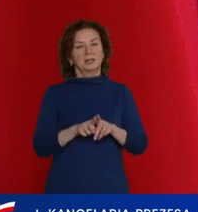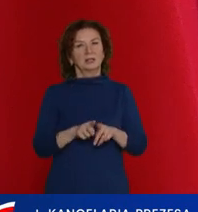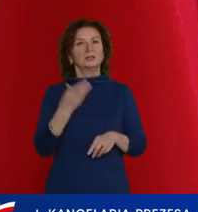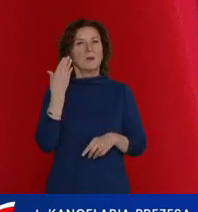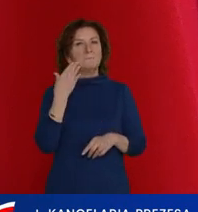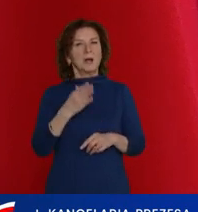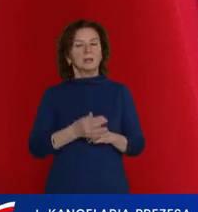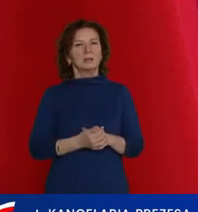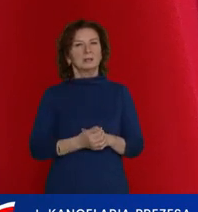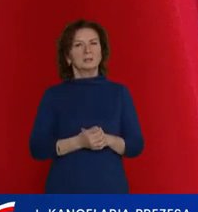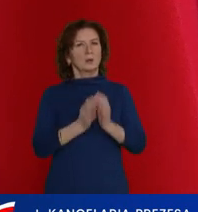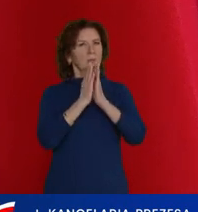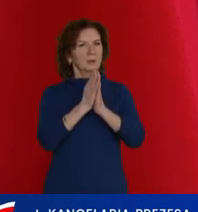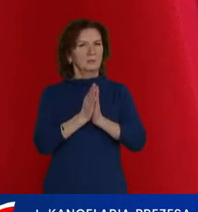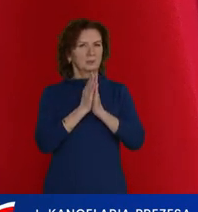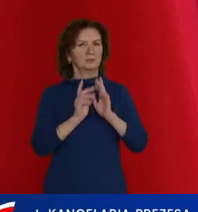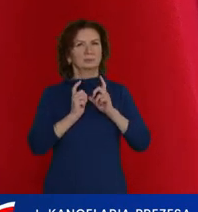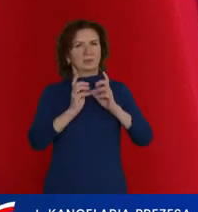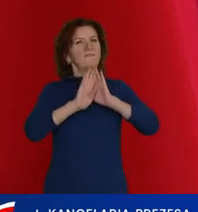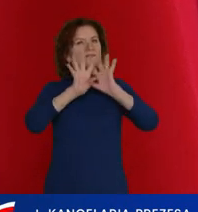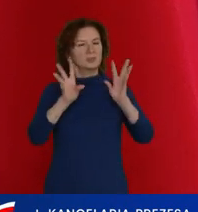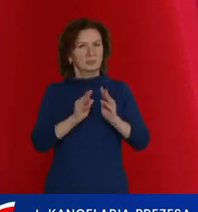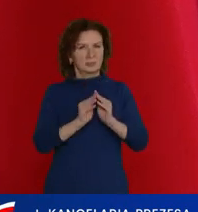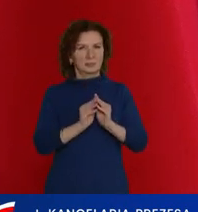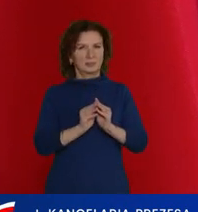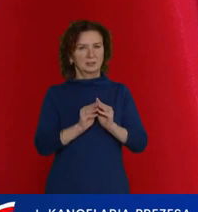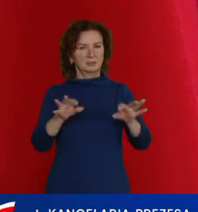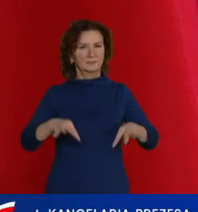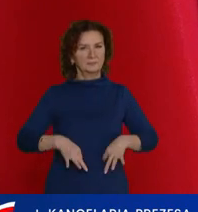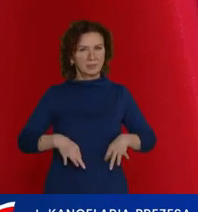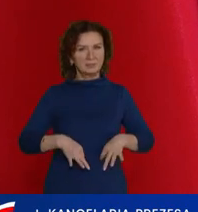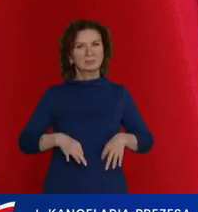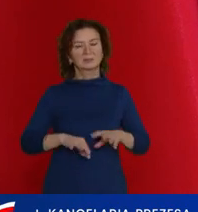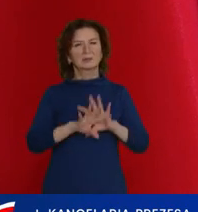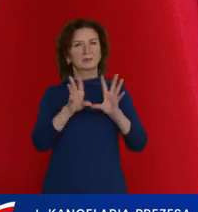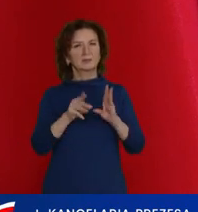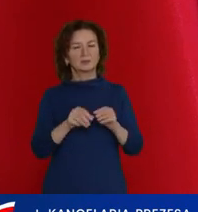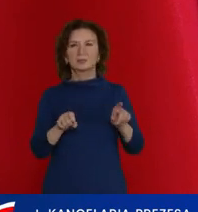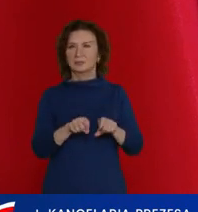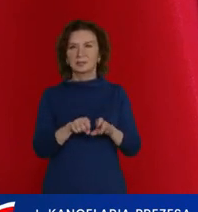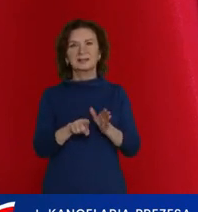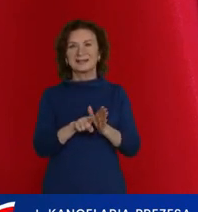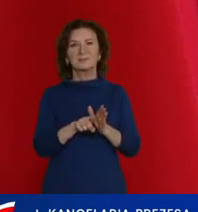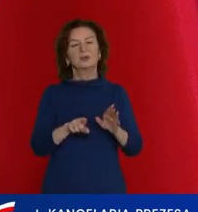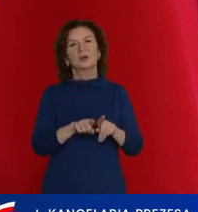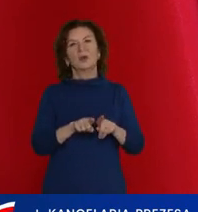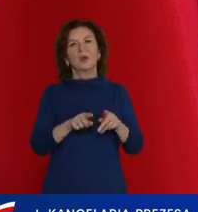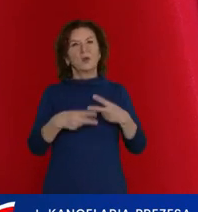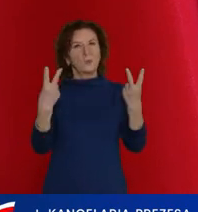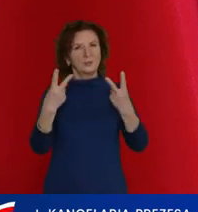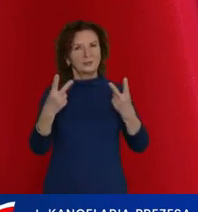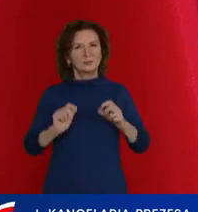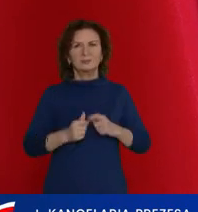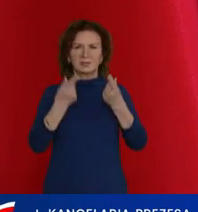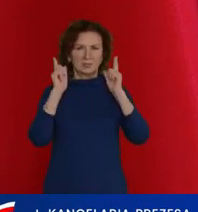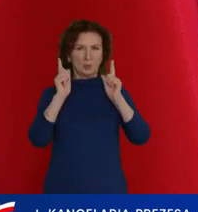bardzo zaapelować do wszystkich Państwa, do wszystkich, także do mediów o to, żeby zwracać uwagę i